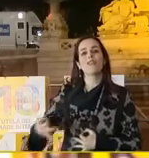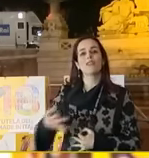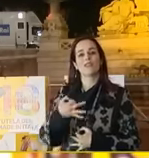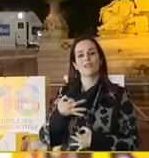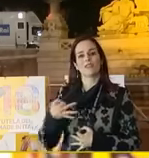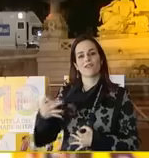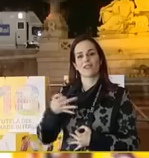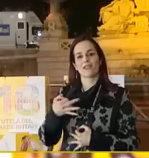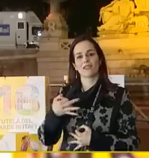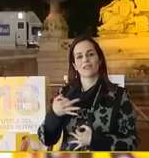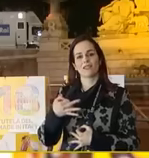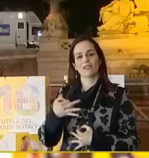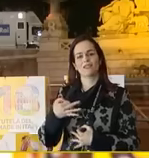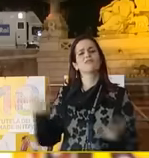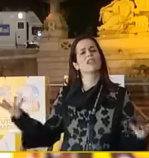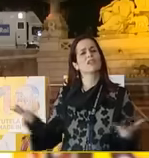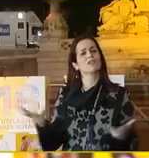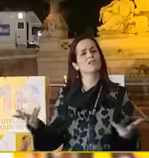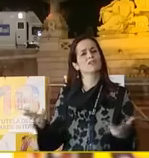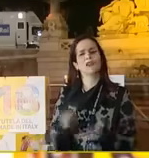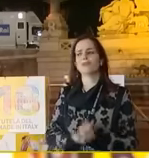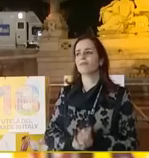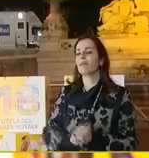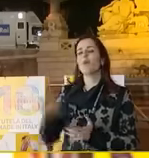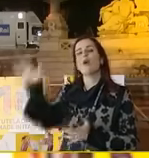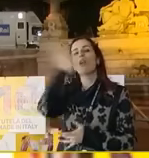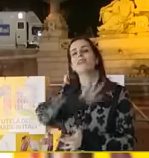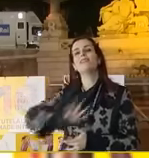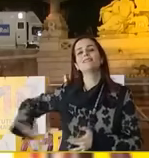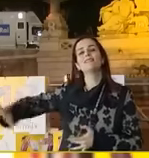un esempio di imprenditoria sociale